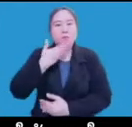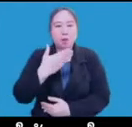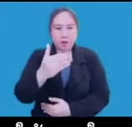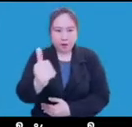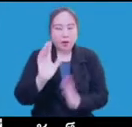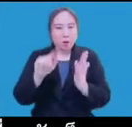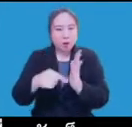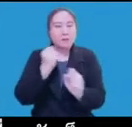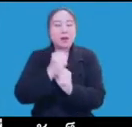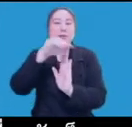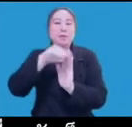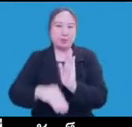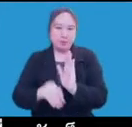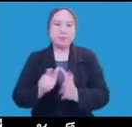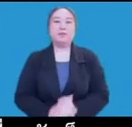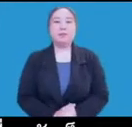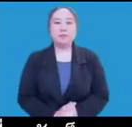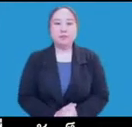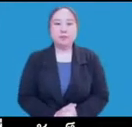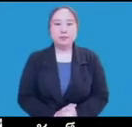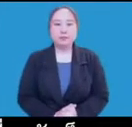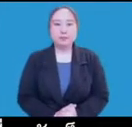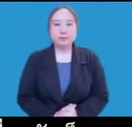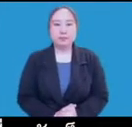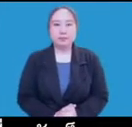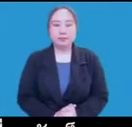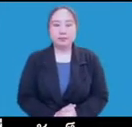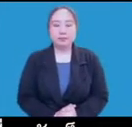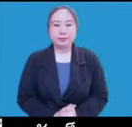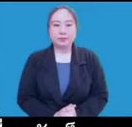เราก็จะเข้าสู่กระบวนการนี้ค่ะ